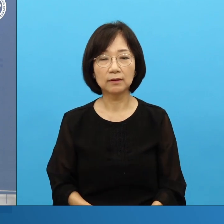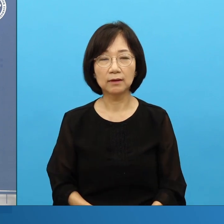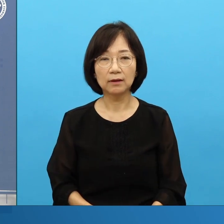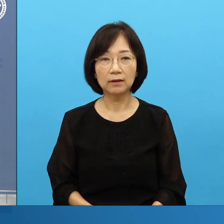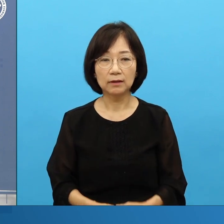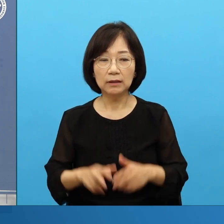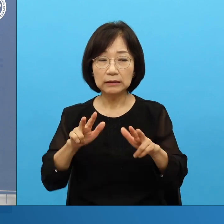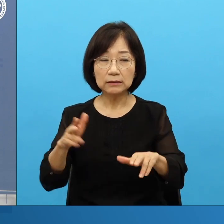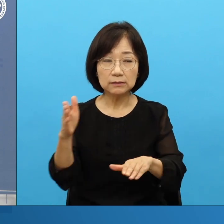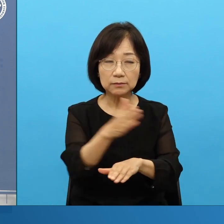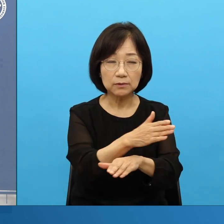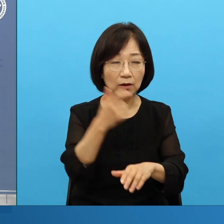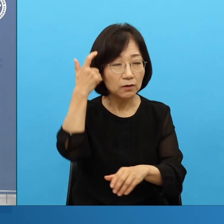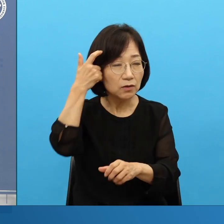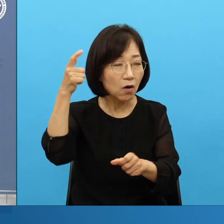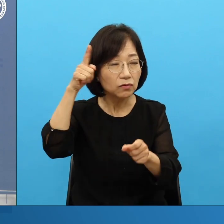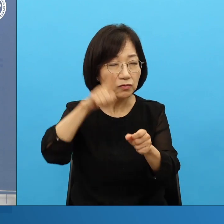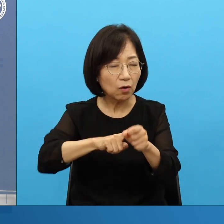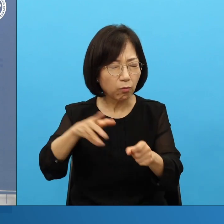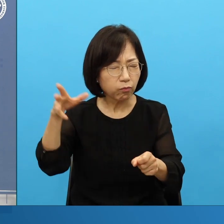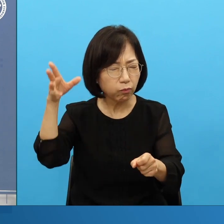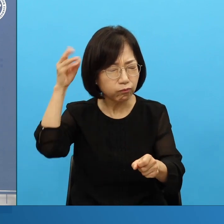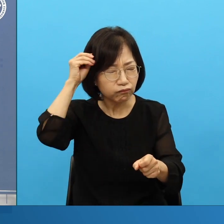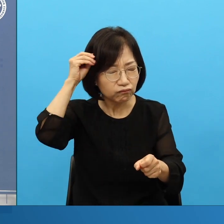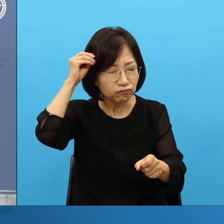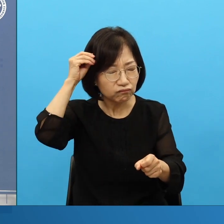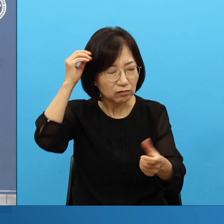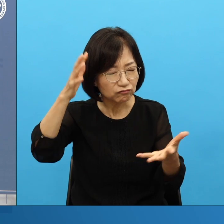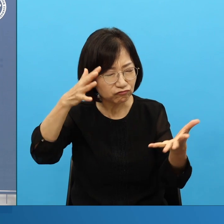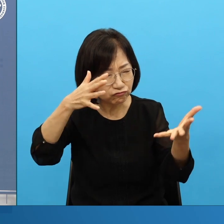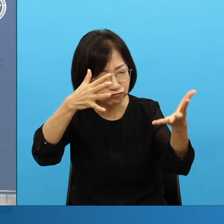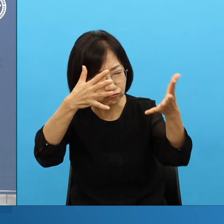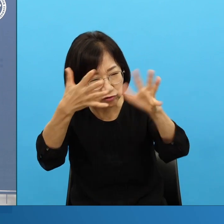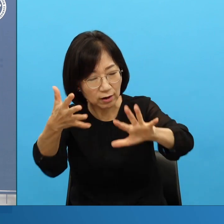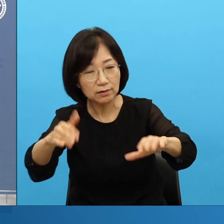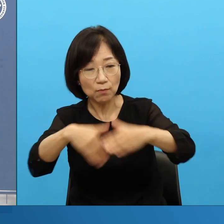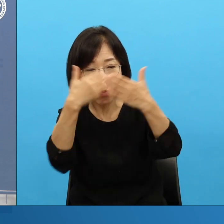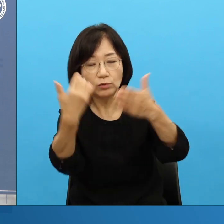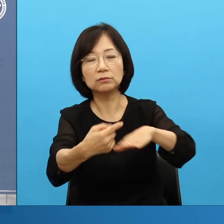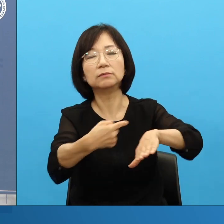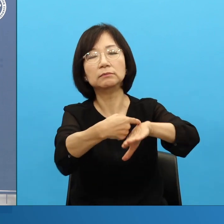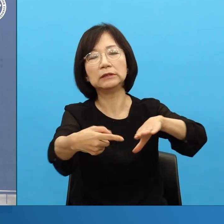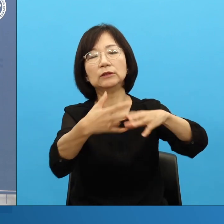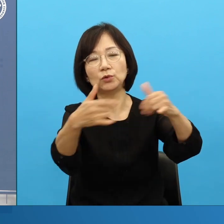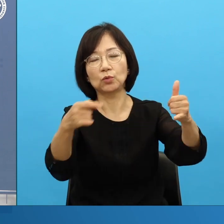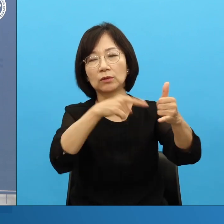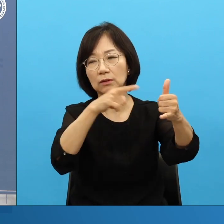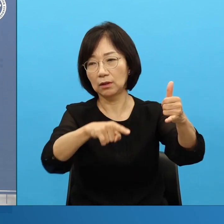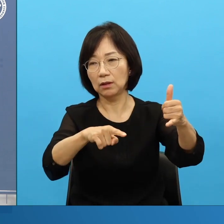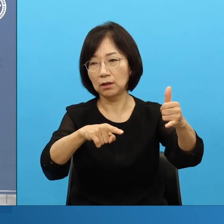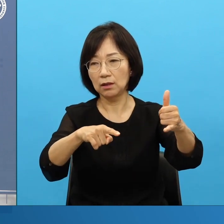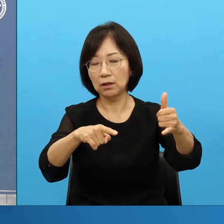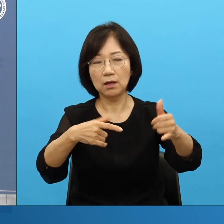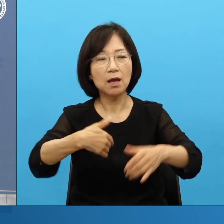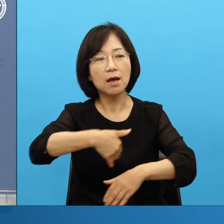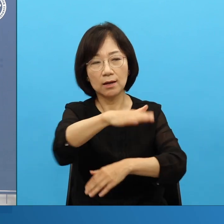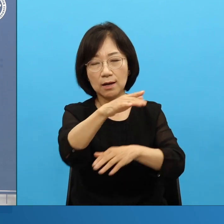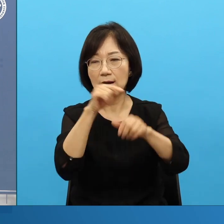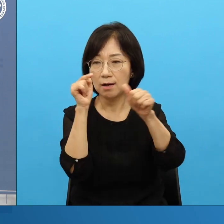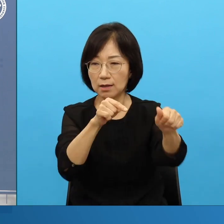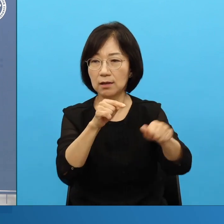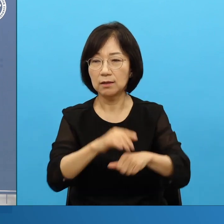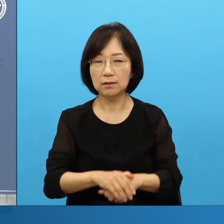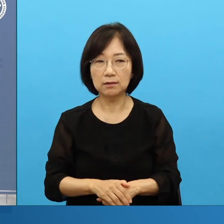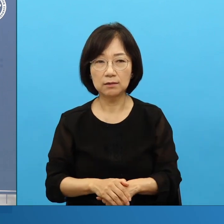모든 족속에게 가라. So go to all the nations and people who are dying away and perishing with not knowing the spiritual truth. 만민에게로 가라. Go to all people